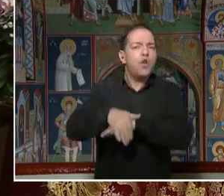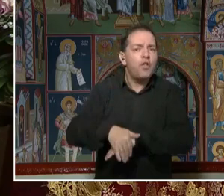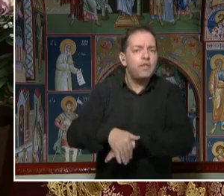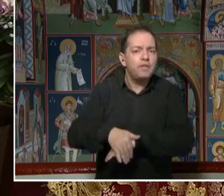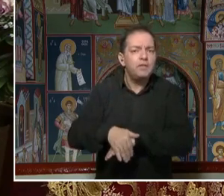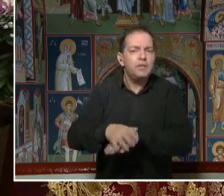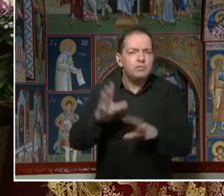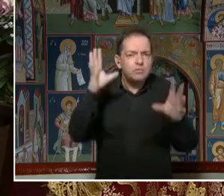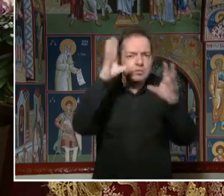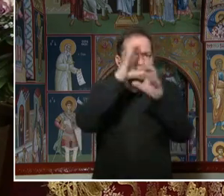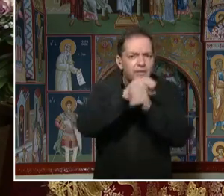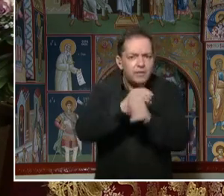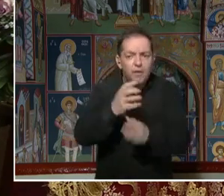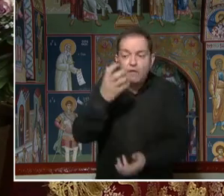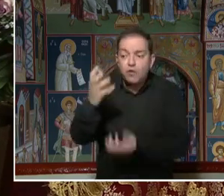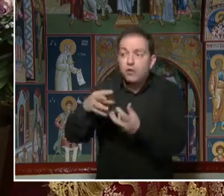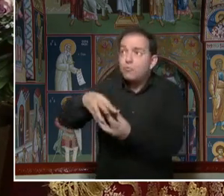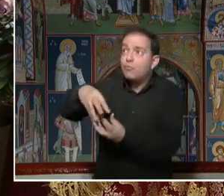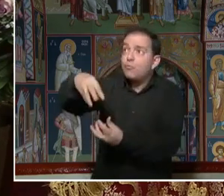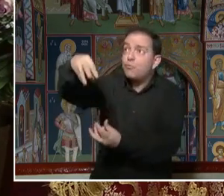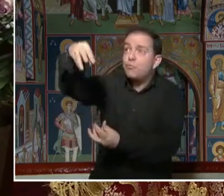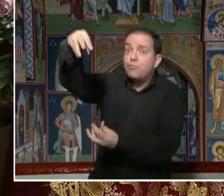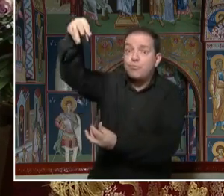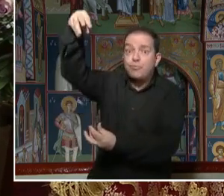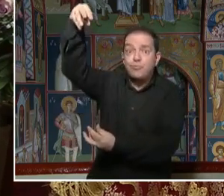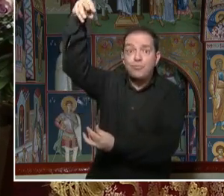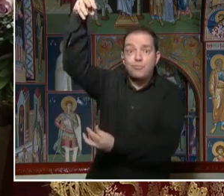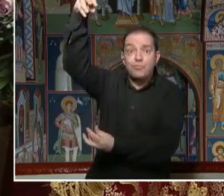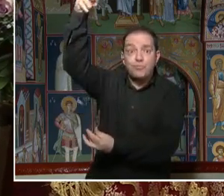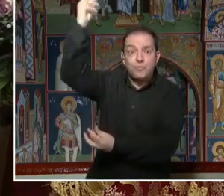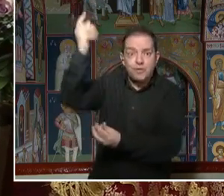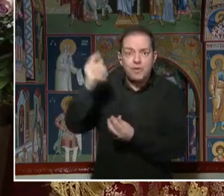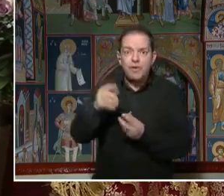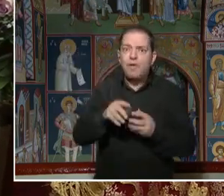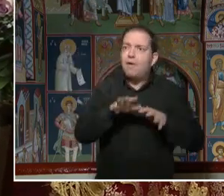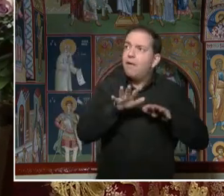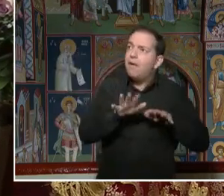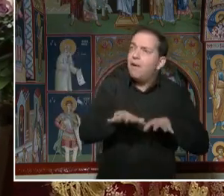ένα πύρινο στήλο που ταυτόχρονα τους ζέστενε,